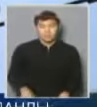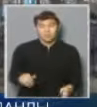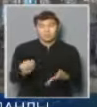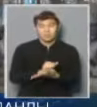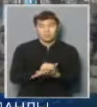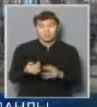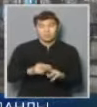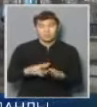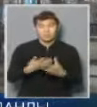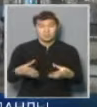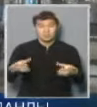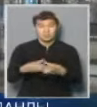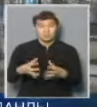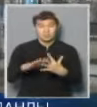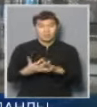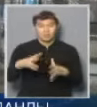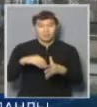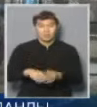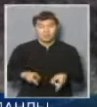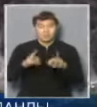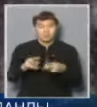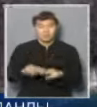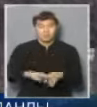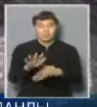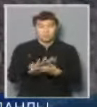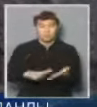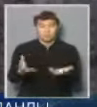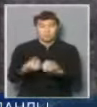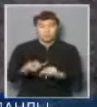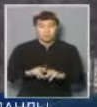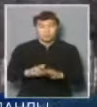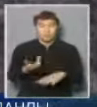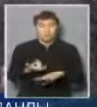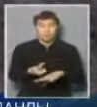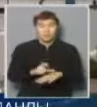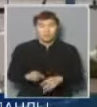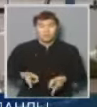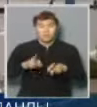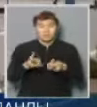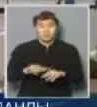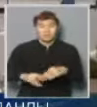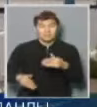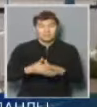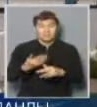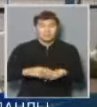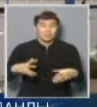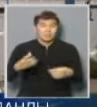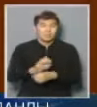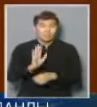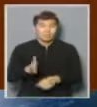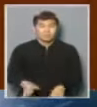бойынша тым ауыр емес және ауырлығы орташа қылмыс жасағандар кешірім алады. Ал кейбір аса ауыр қылмыстар үшін тек жаза мерзімін қысқарту